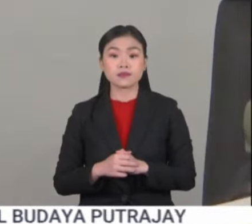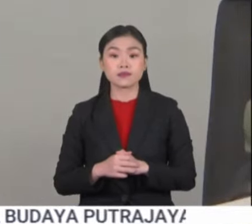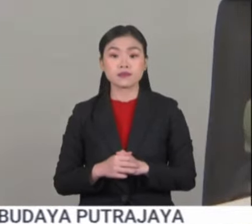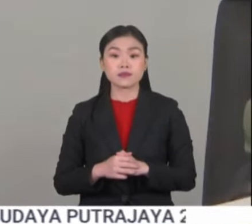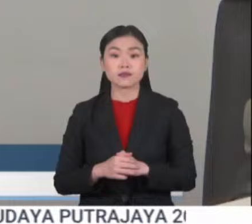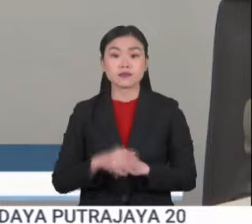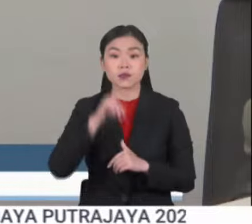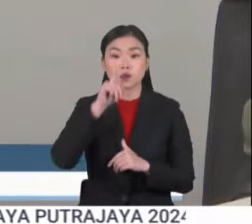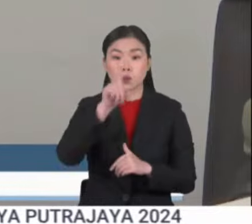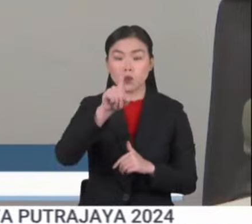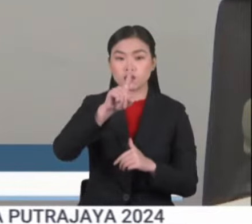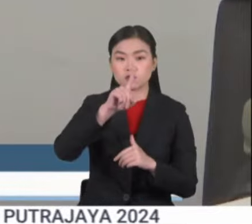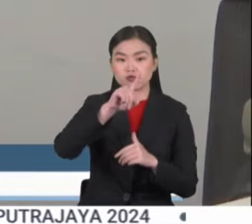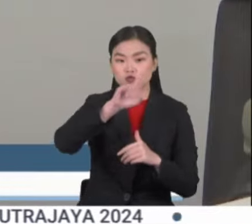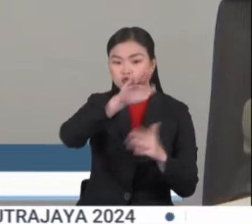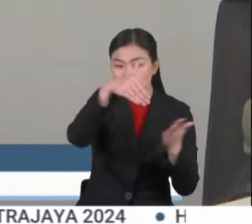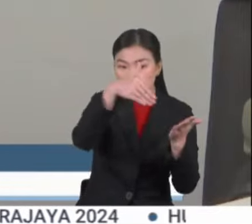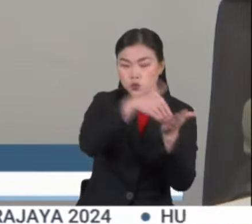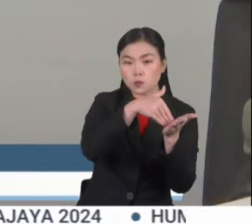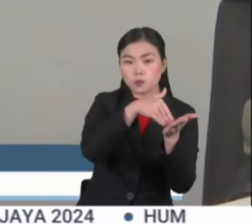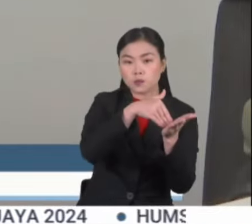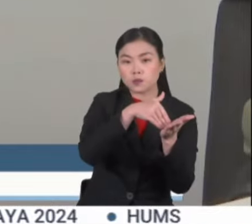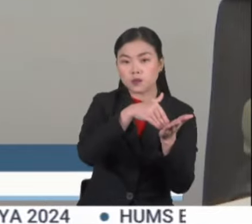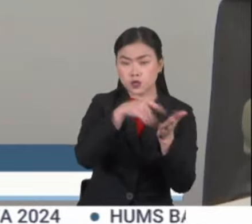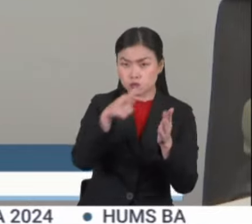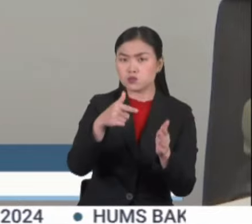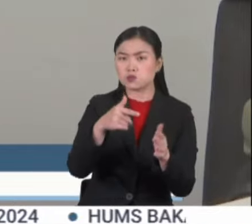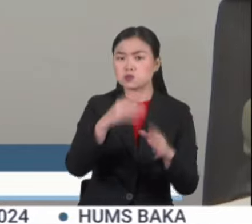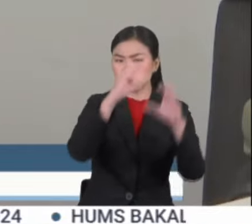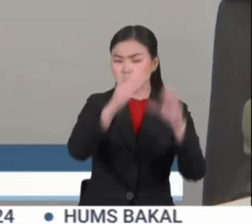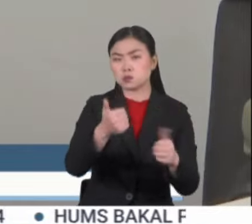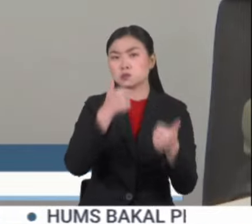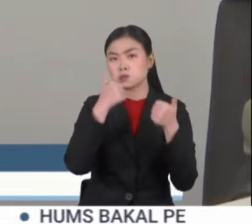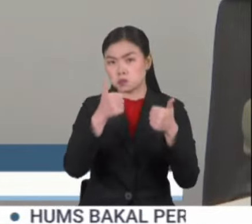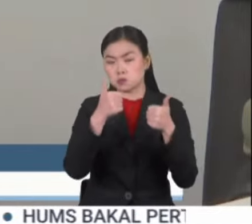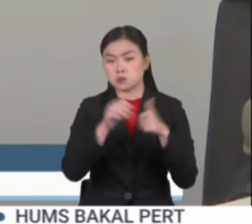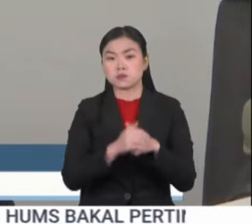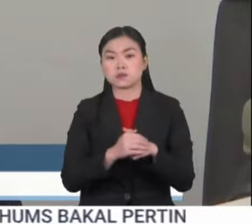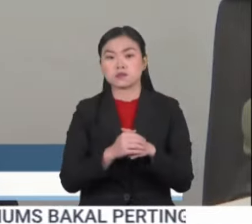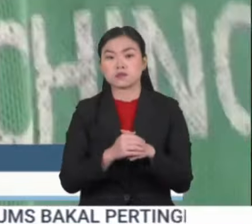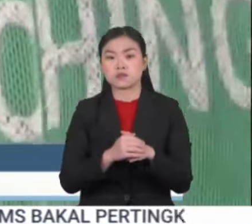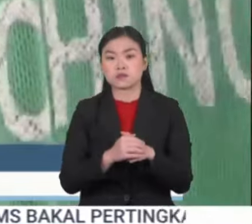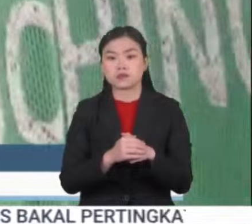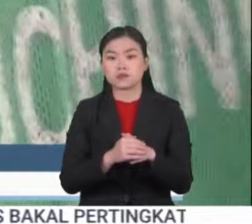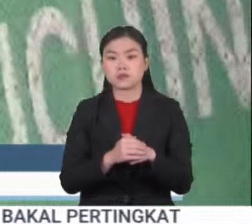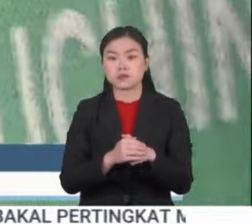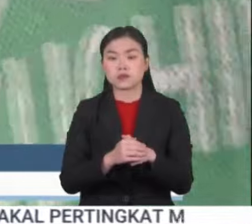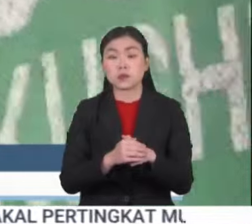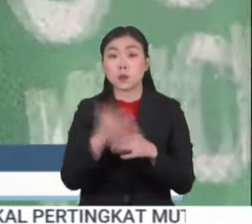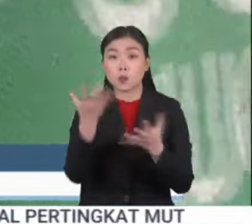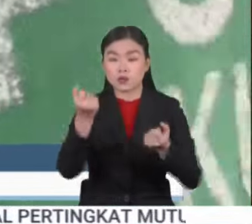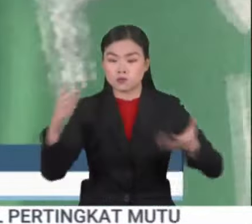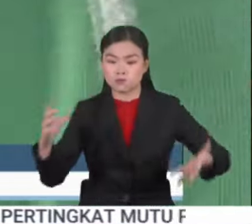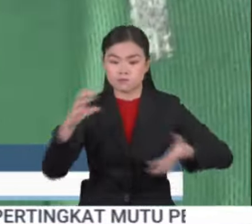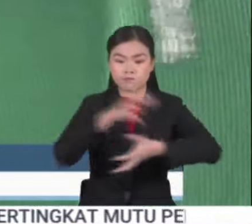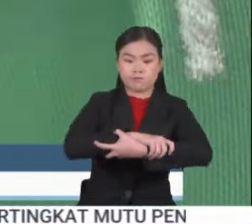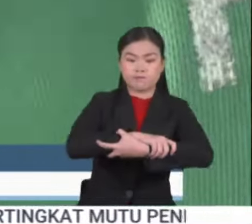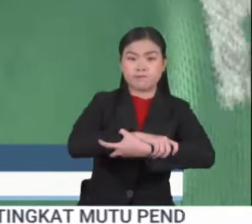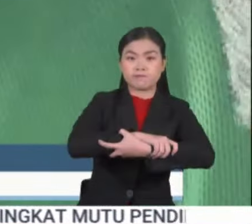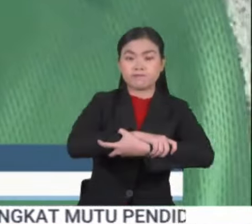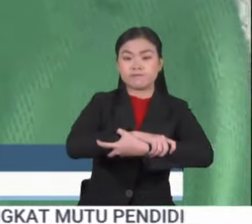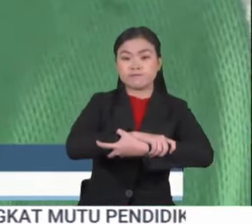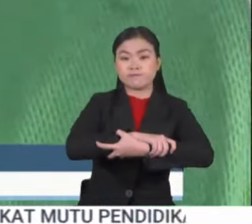One Stop Committee ini adalah satu platform yang amat baik untuk dengan izin Datuk Seri, untuk kita gabungkan